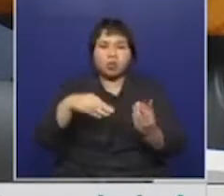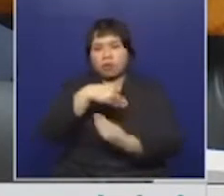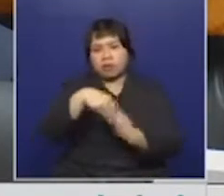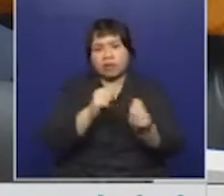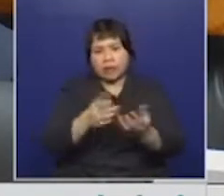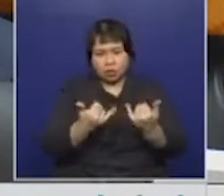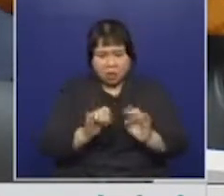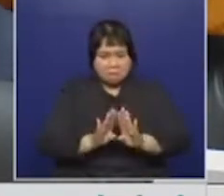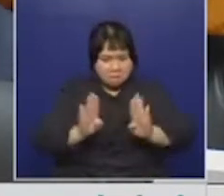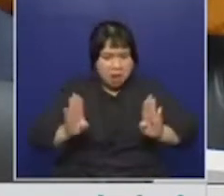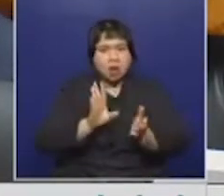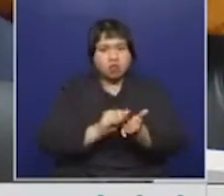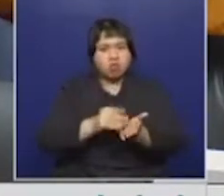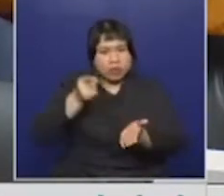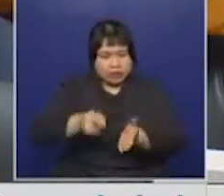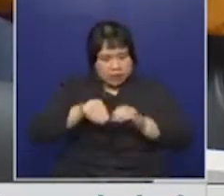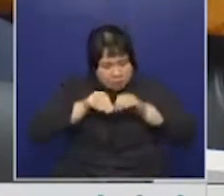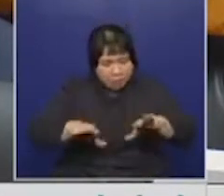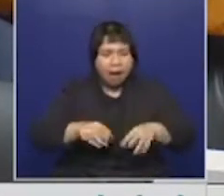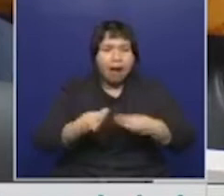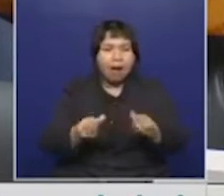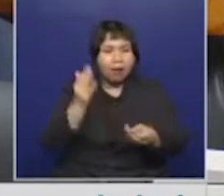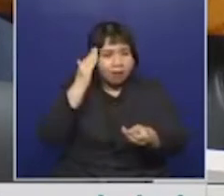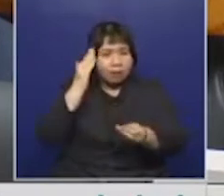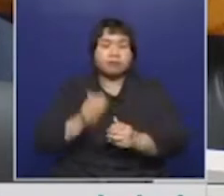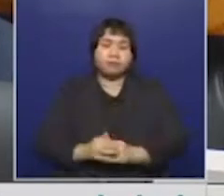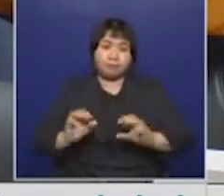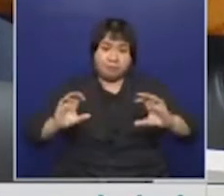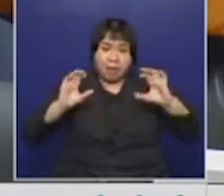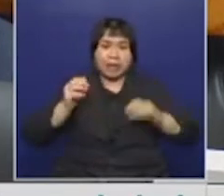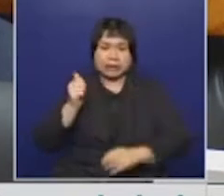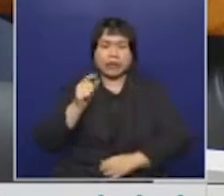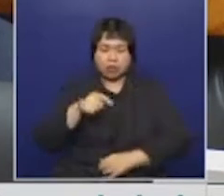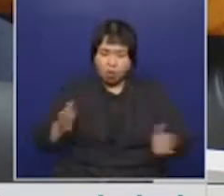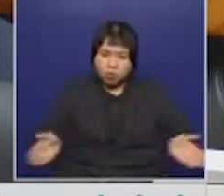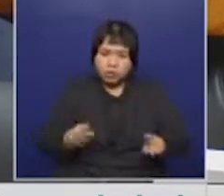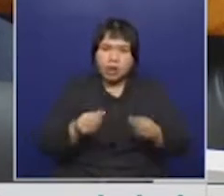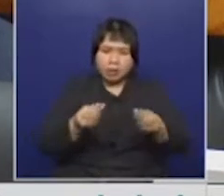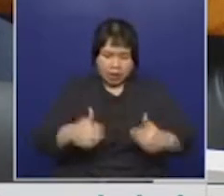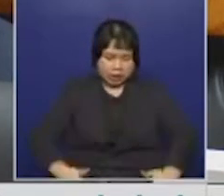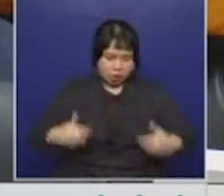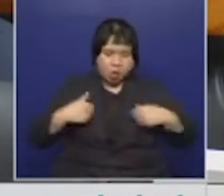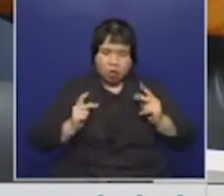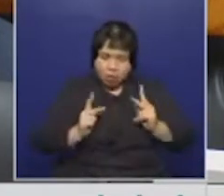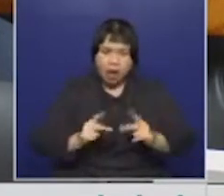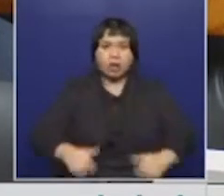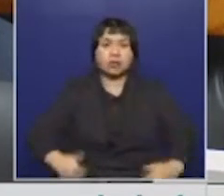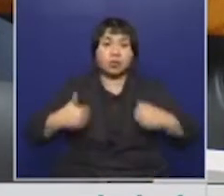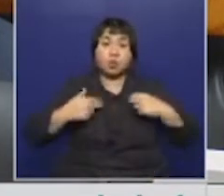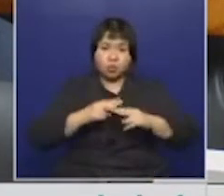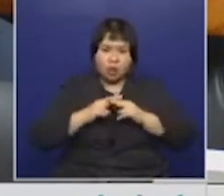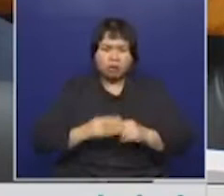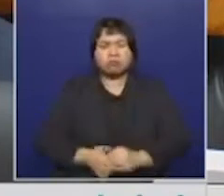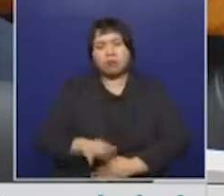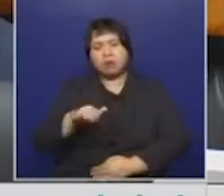นี้ยิ่งต้องเปิดเผยข้อมูลที่แท้จริงให้ประชาชนรู้ด้วยรัฐบาลที่ดีควรส่งเสริมให้คนกล้าใช้ชีวิต 9มีชีวิตเป็นของตัวเอง